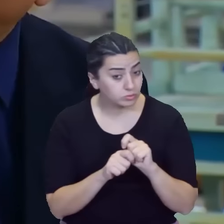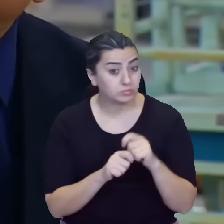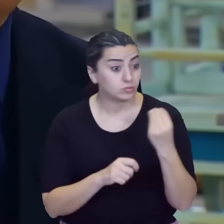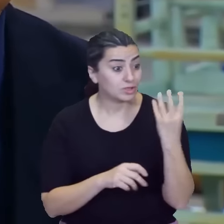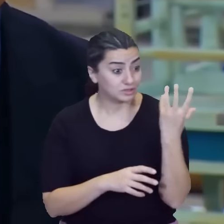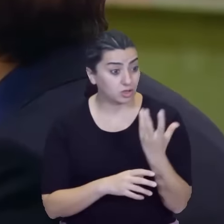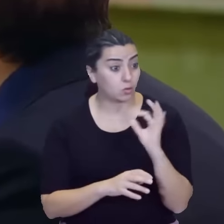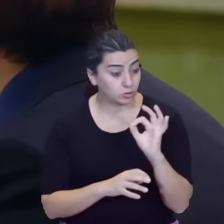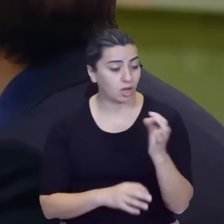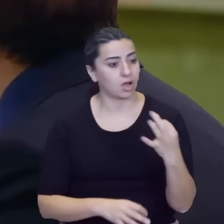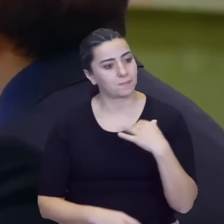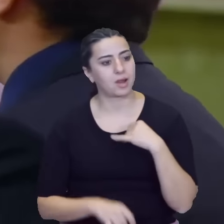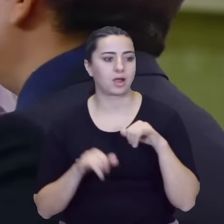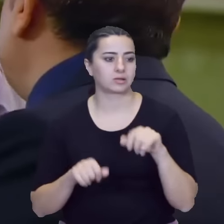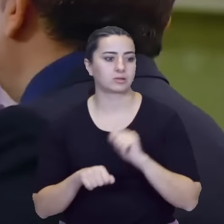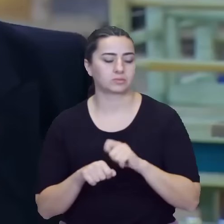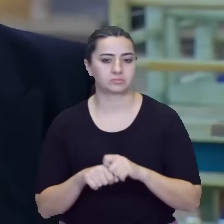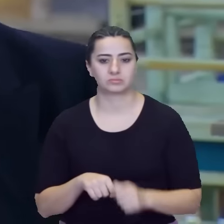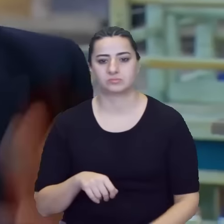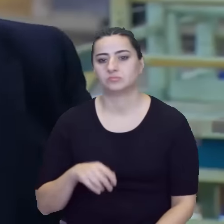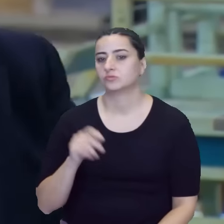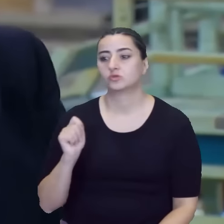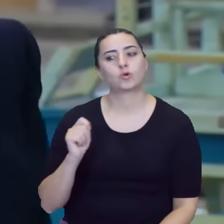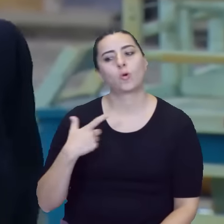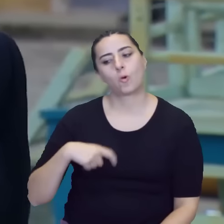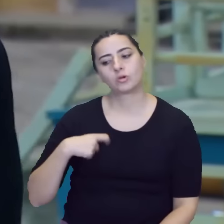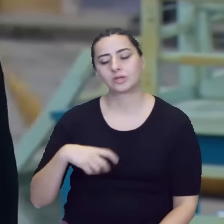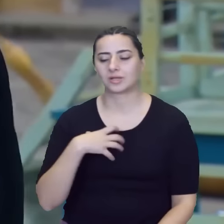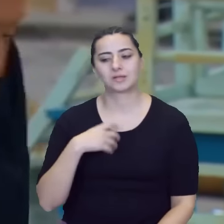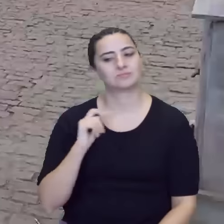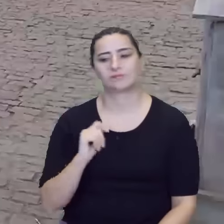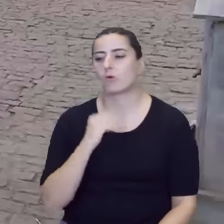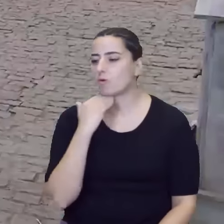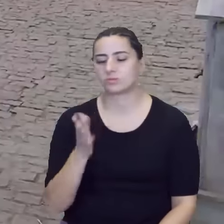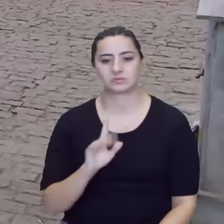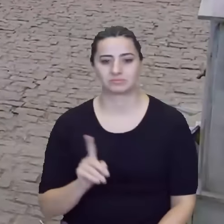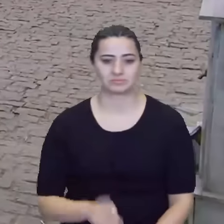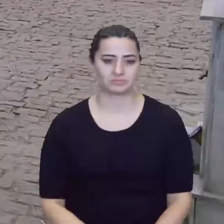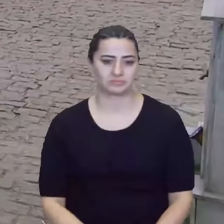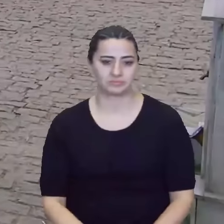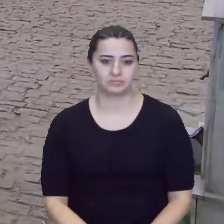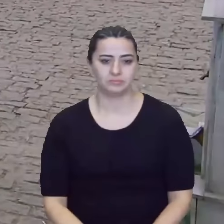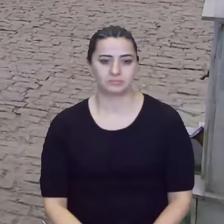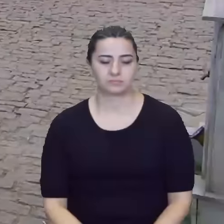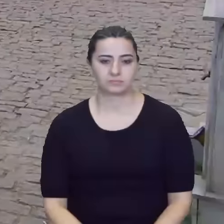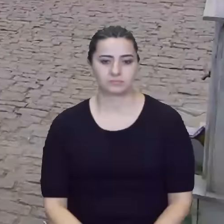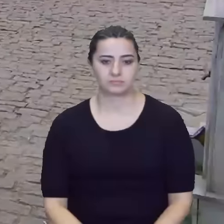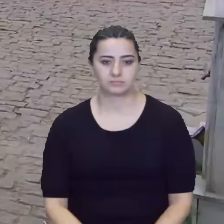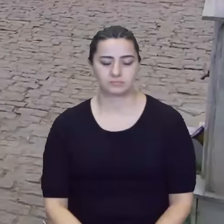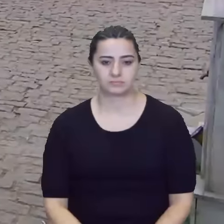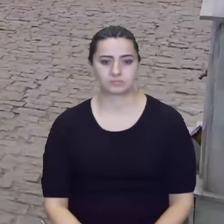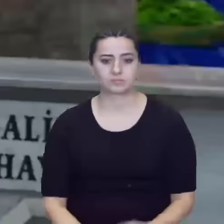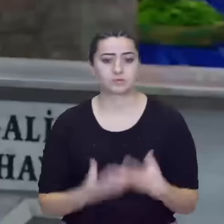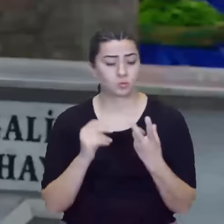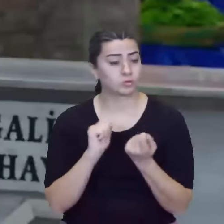güzel çekerse haber ver, ben de yaptırayım aynısından. Mümkün değil. Benim özel tasarım. Efendim, takım elbisesiyle gidiyor. Öyle